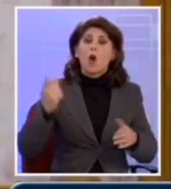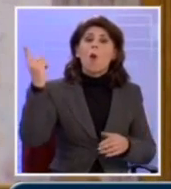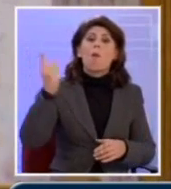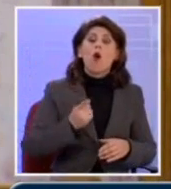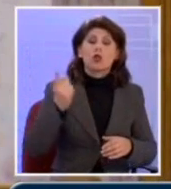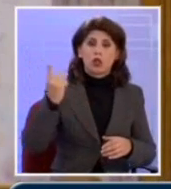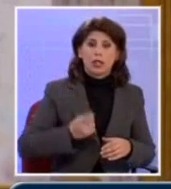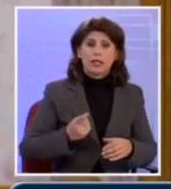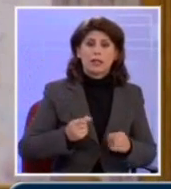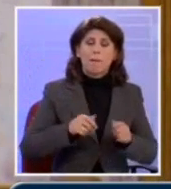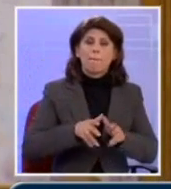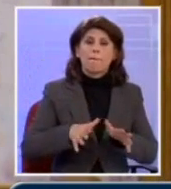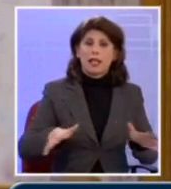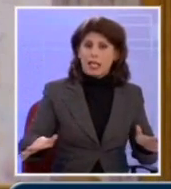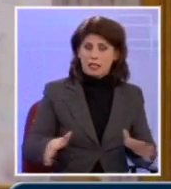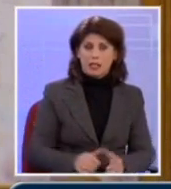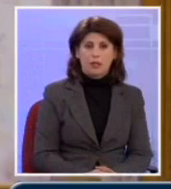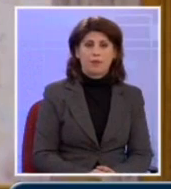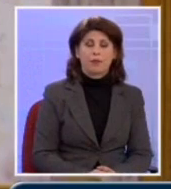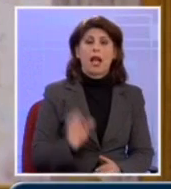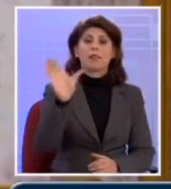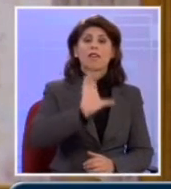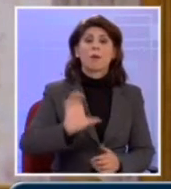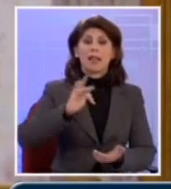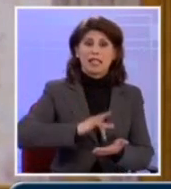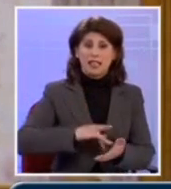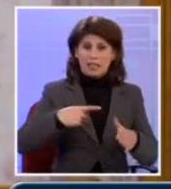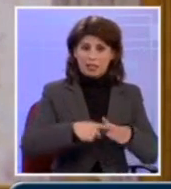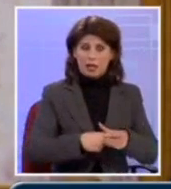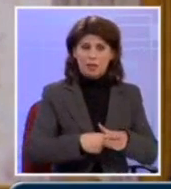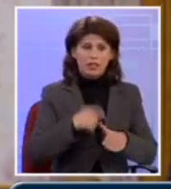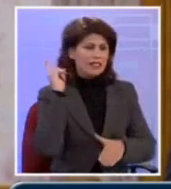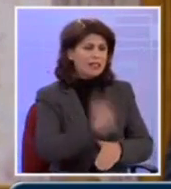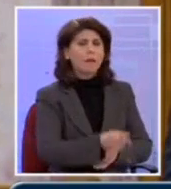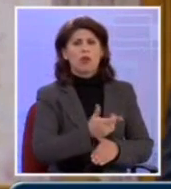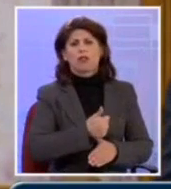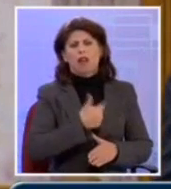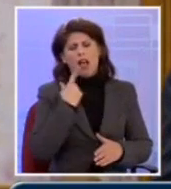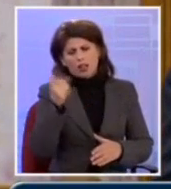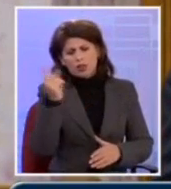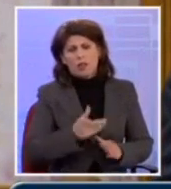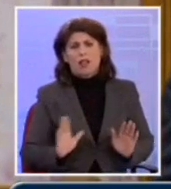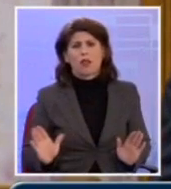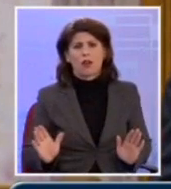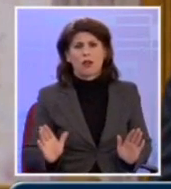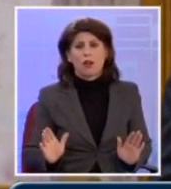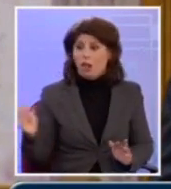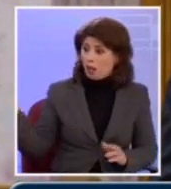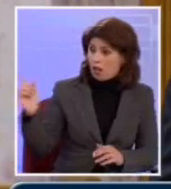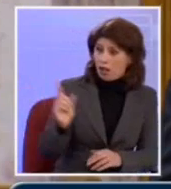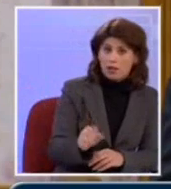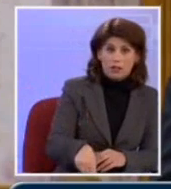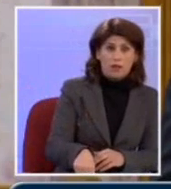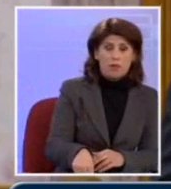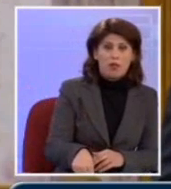ποσοτικής επέκτασης από την Ευρωπαϊκή Κεντρική Τράπεζα, τιμωρητικά απολύτως. Και έρχεστε εσείς από